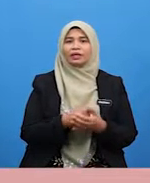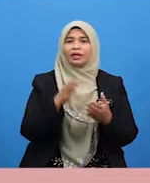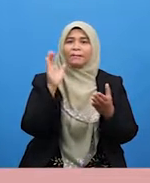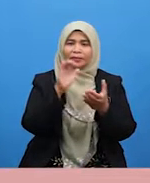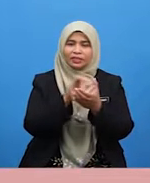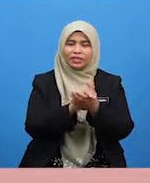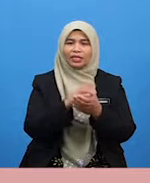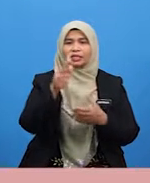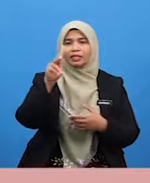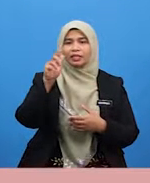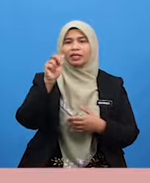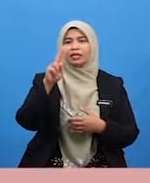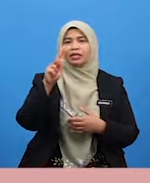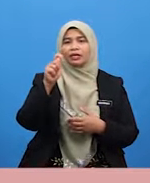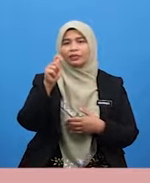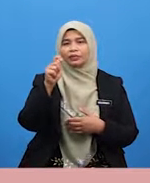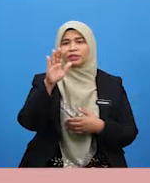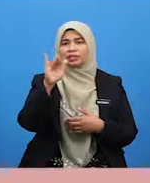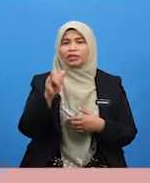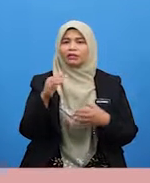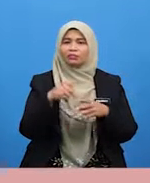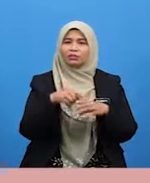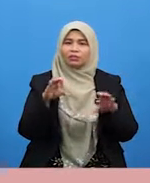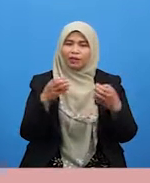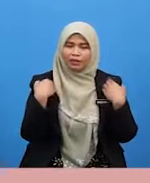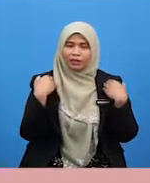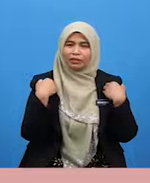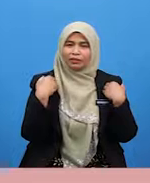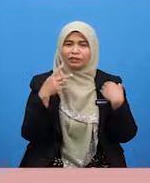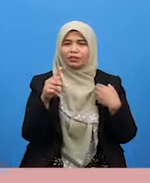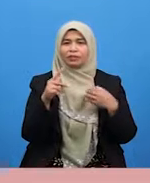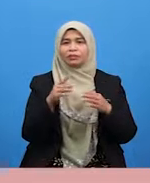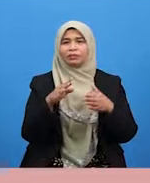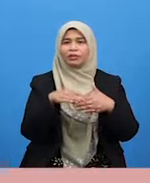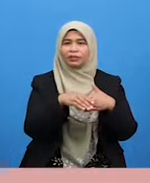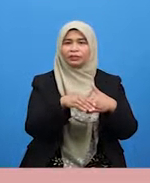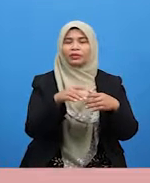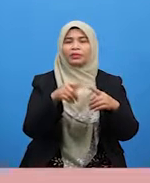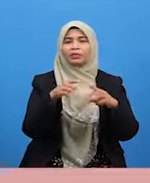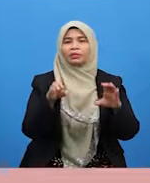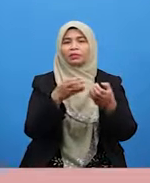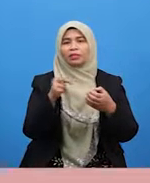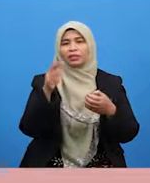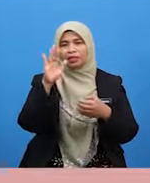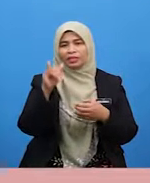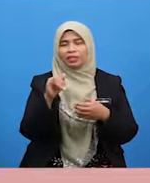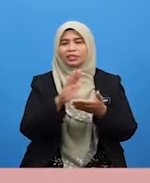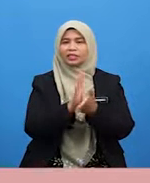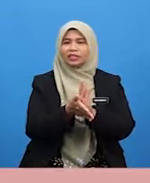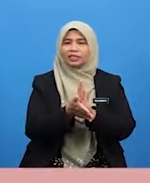kepercayaan karut atau tahyul yang diada-adakan berpandukan kepada perbuatan-perbuatan